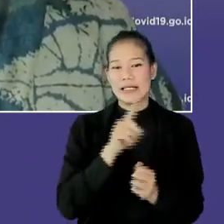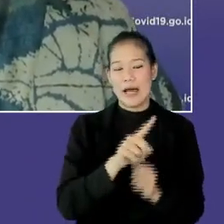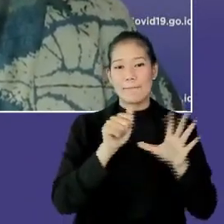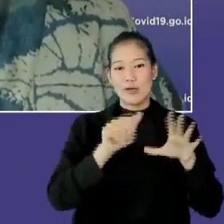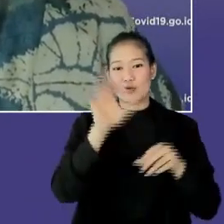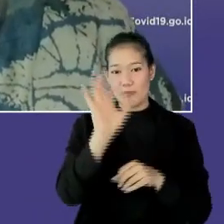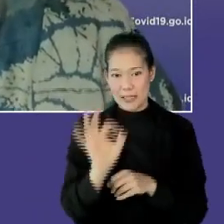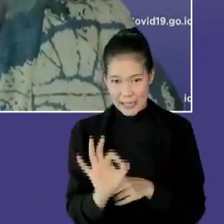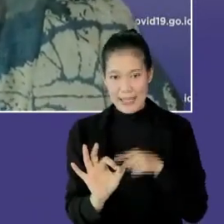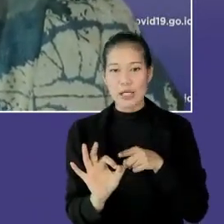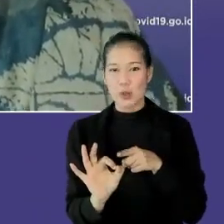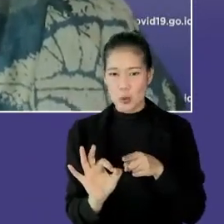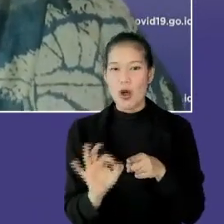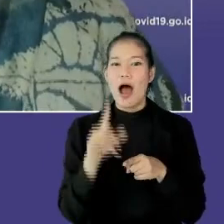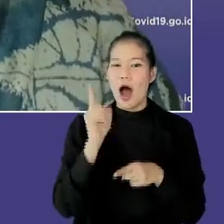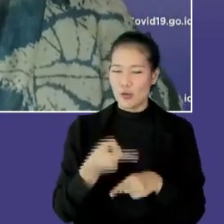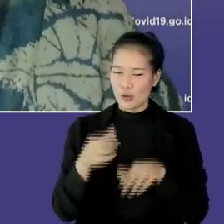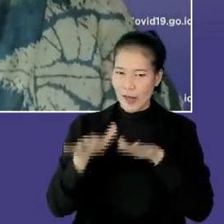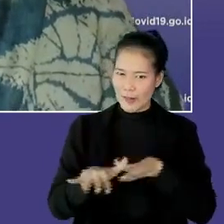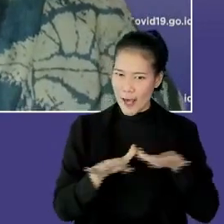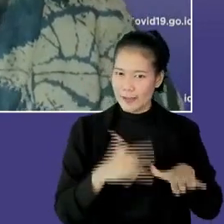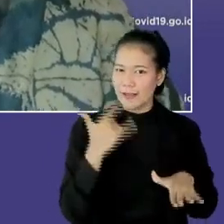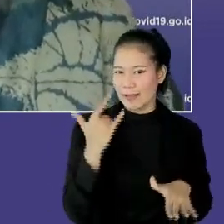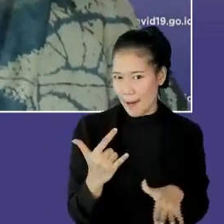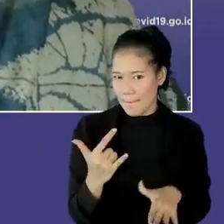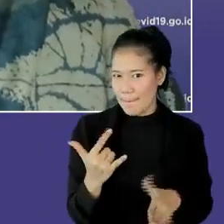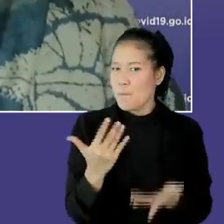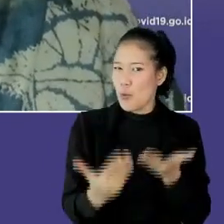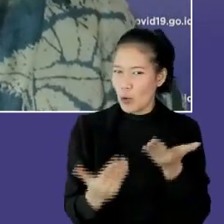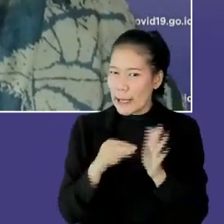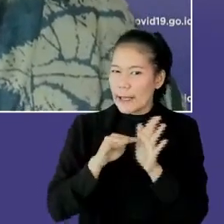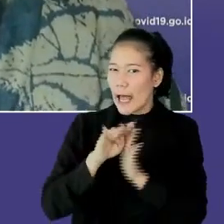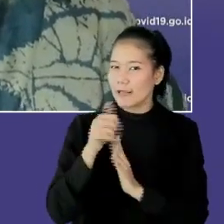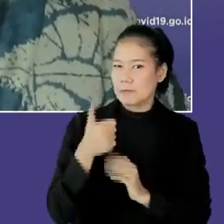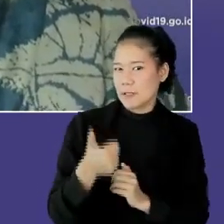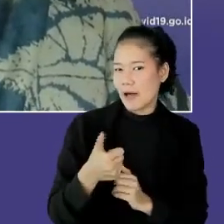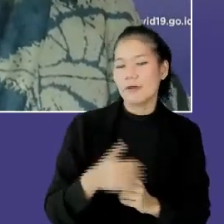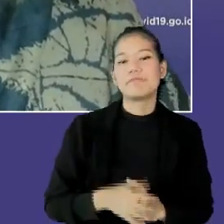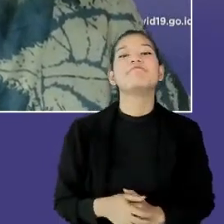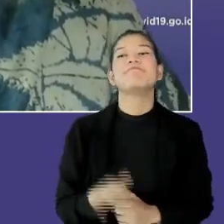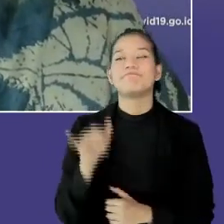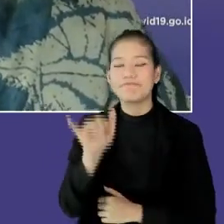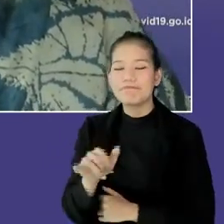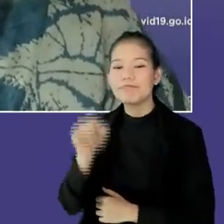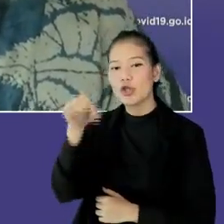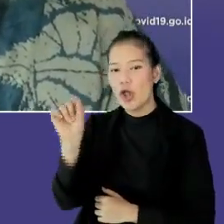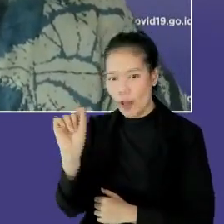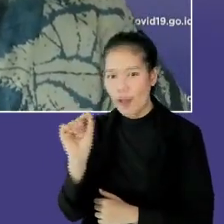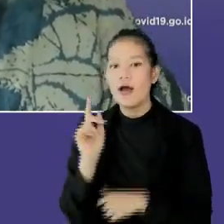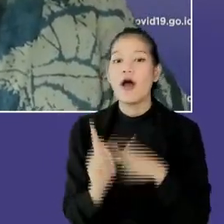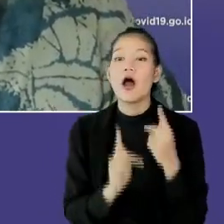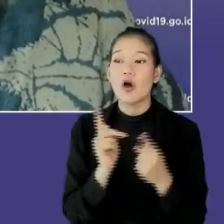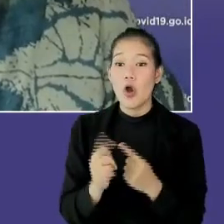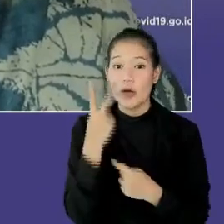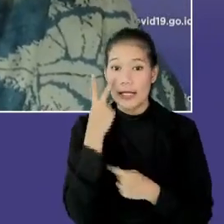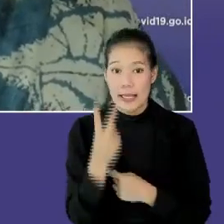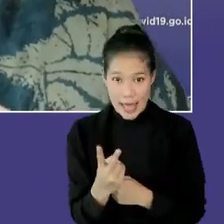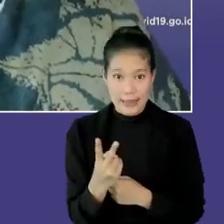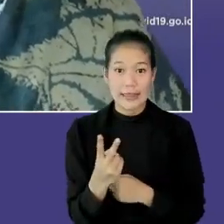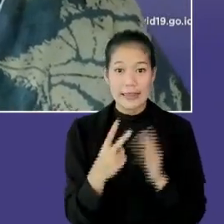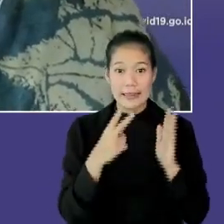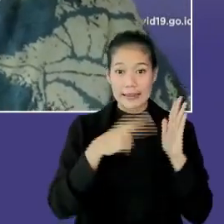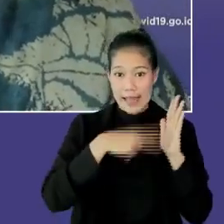16,16 ini kita masih tetap hati-hati sekali nih, bisa jadi naik lagi nih sebetulnya. Betul. Jadi kalau kita lihat di